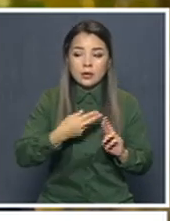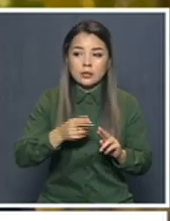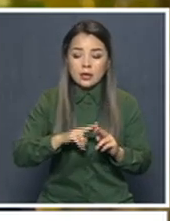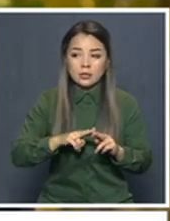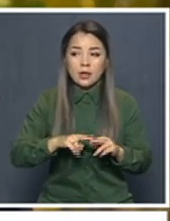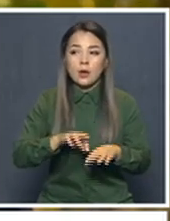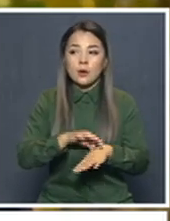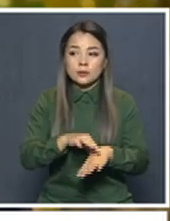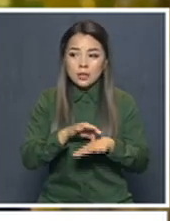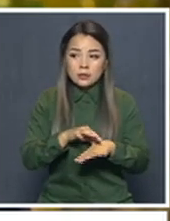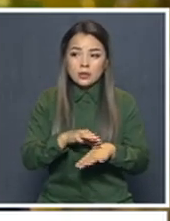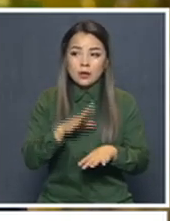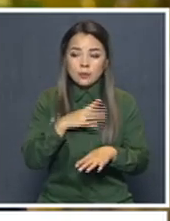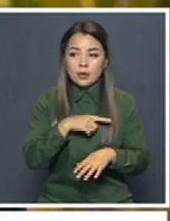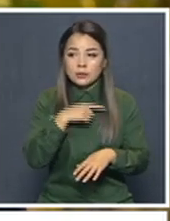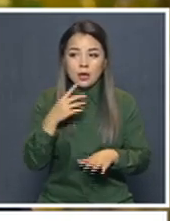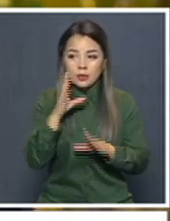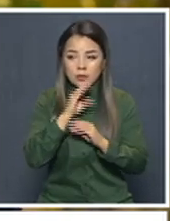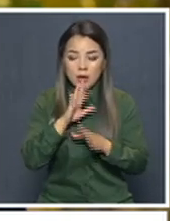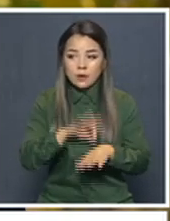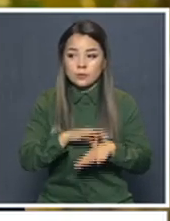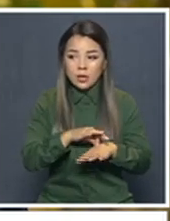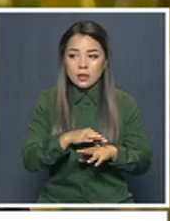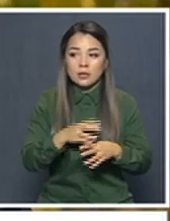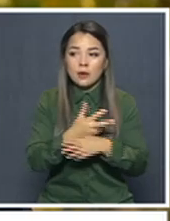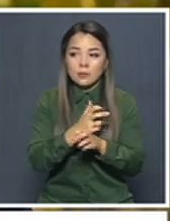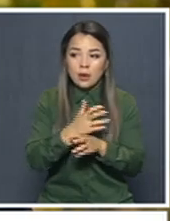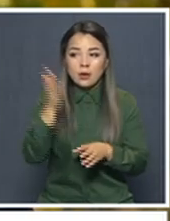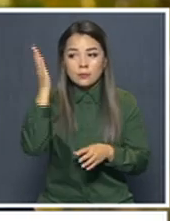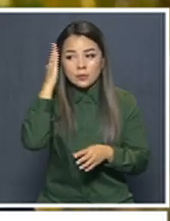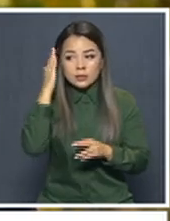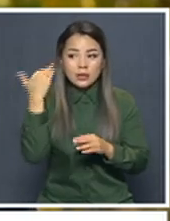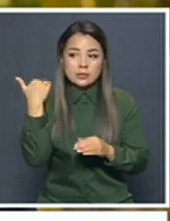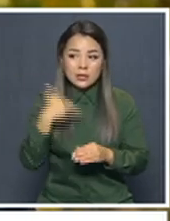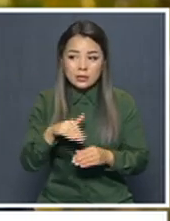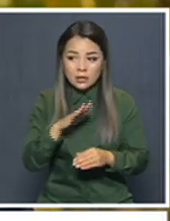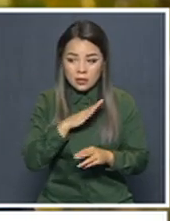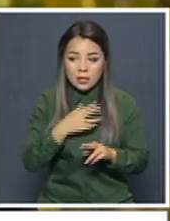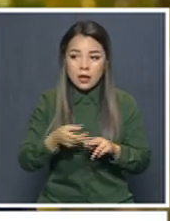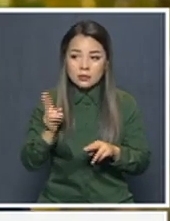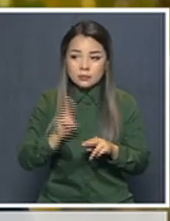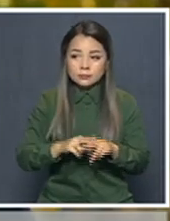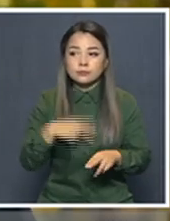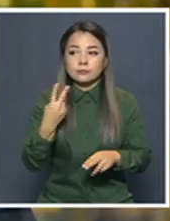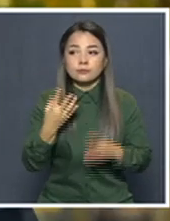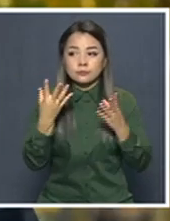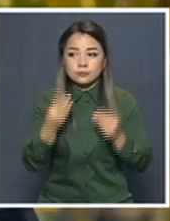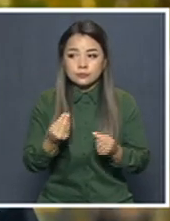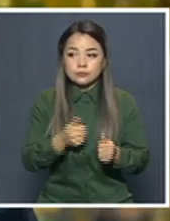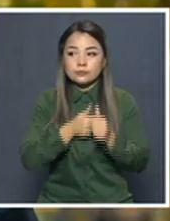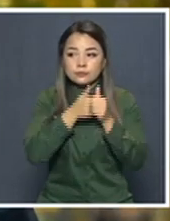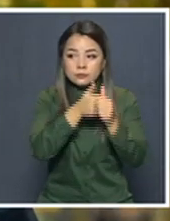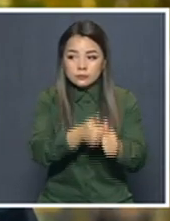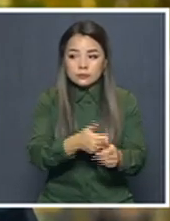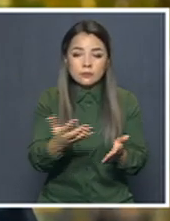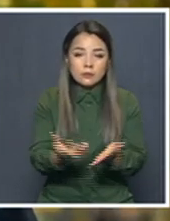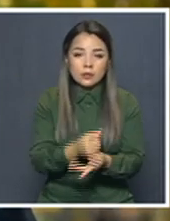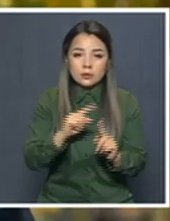терісіменен қарақұйрық сойылмаған, басымен сирағын ғана кесіп тастаған, содан екі күн бойы соңында жүріп, светсіз жүріп ұстады.